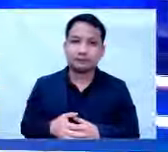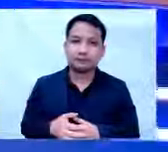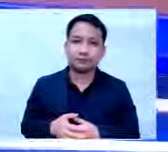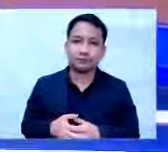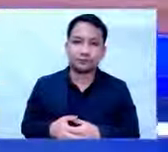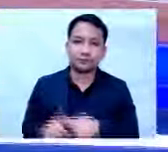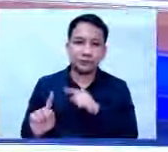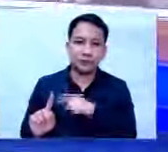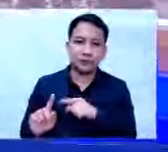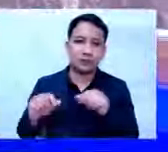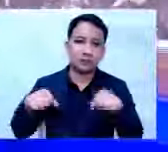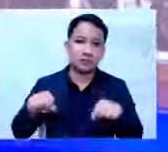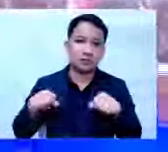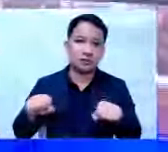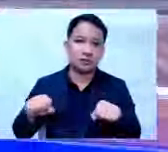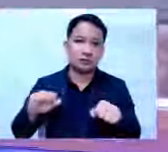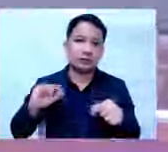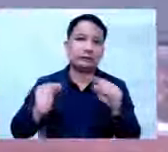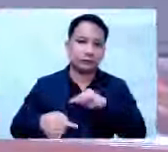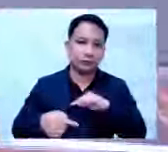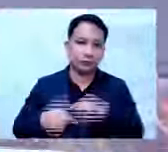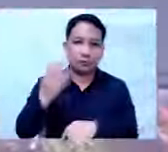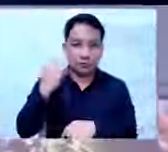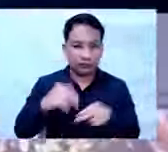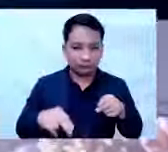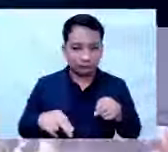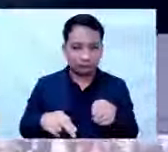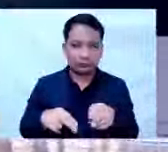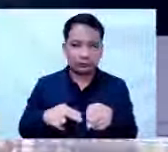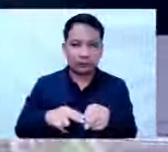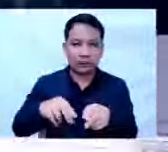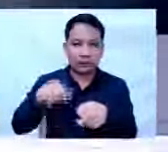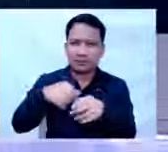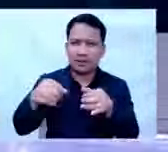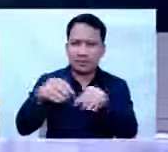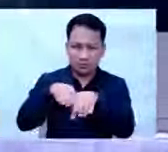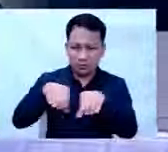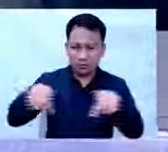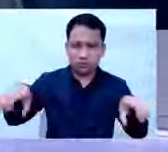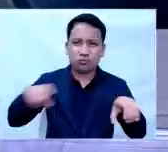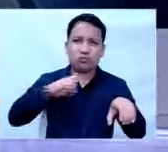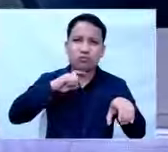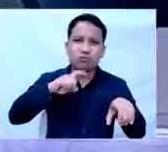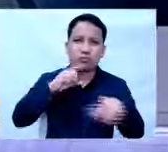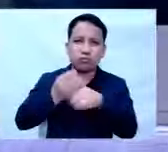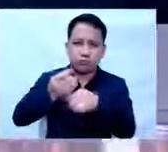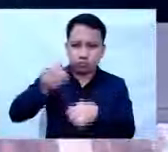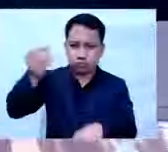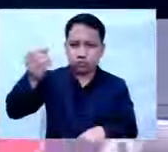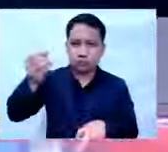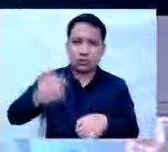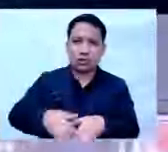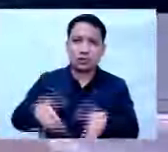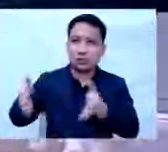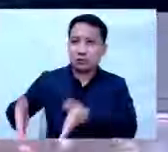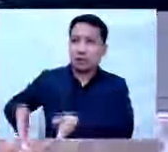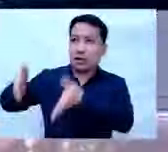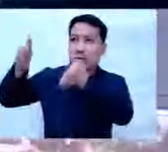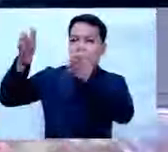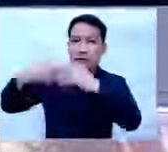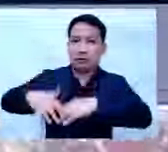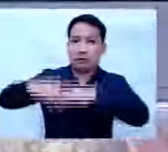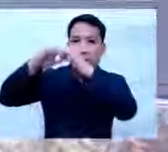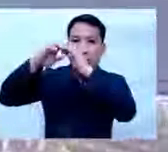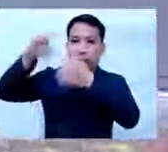Sugatan ng isang motorista matapos mabagsakan ng mga bakal na tubo sa Cebu City. Nahulog ang mga bakal mula sa itinatayong gusali.